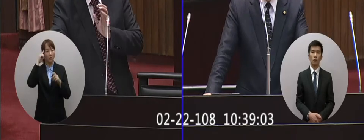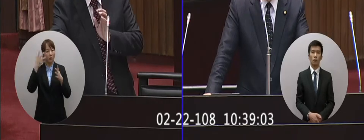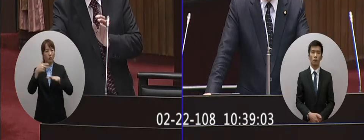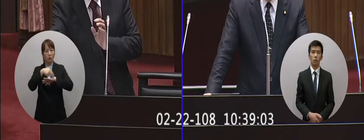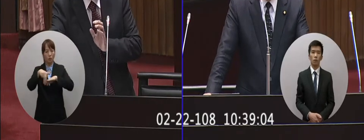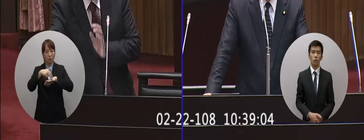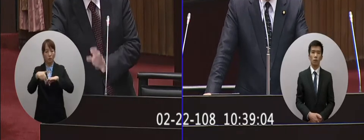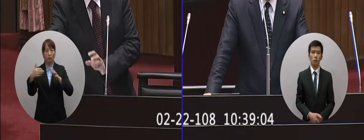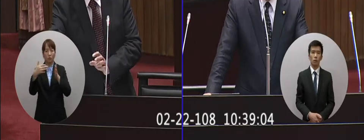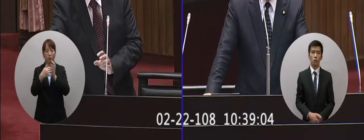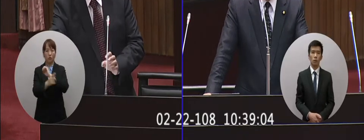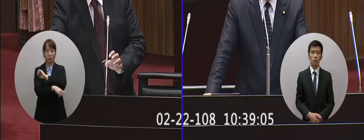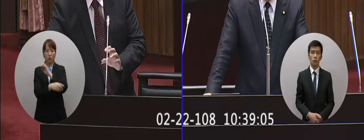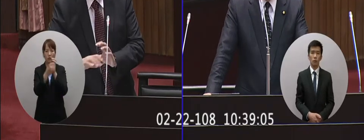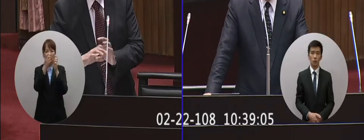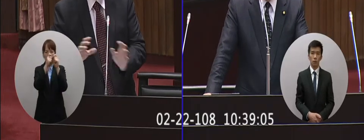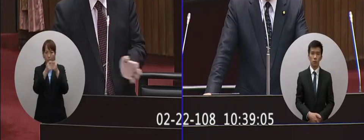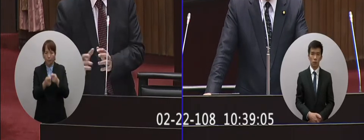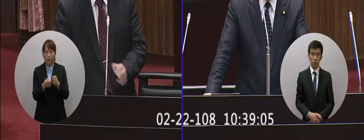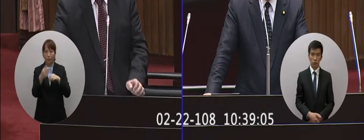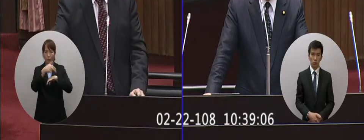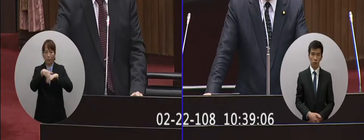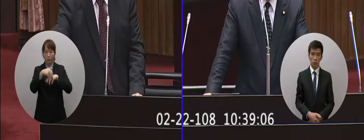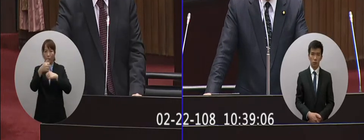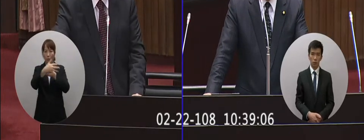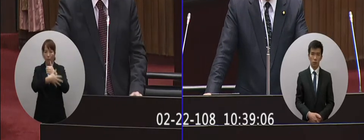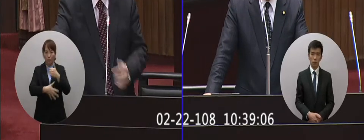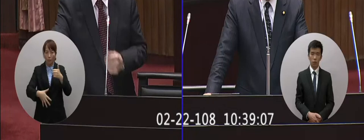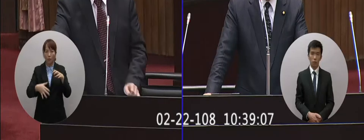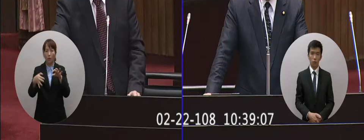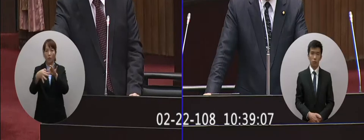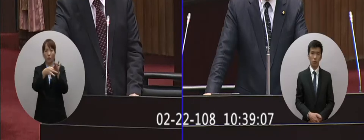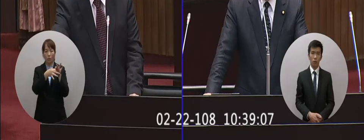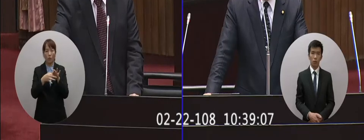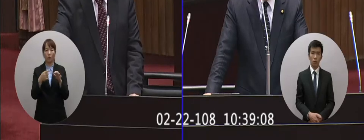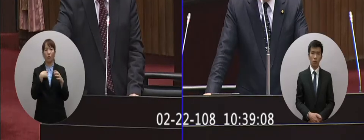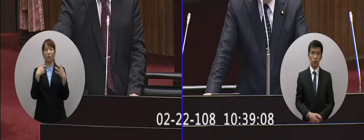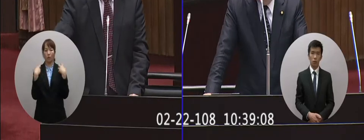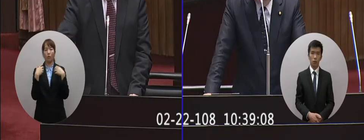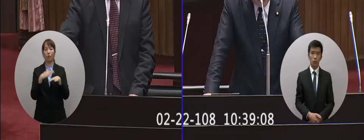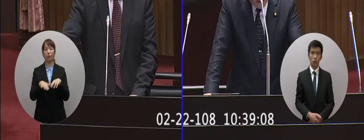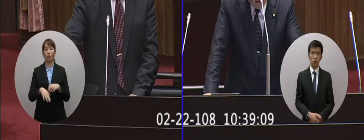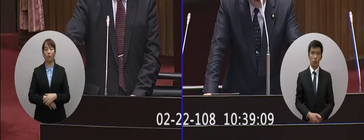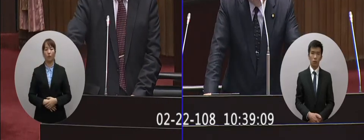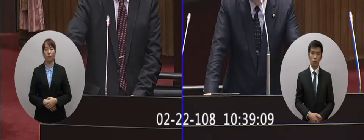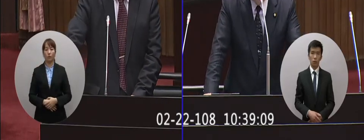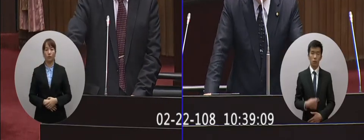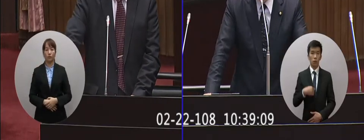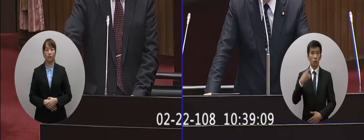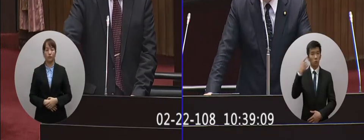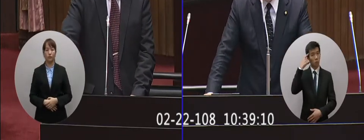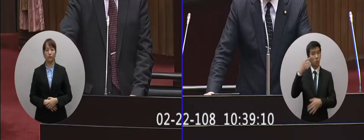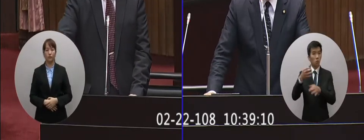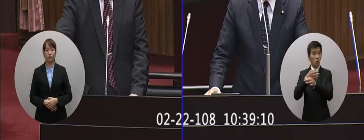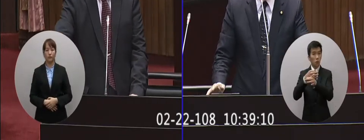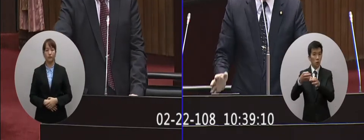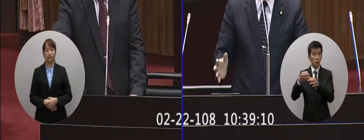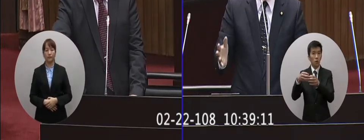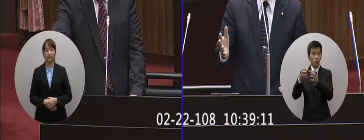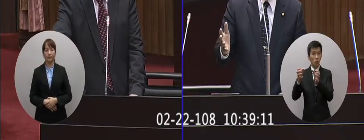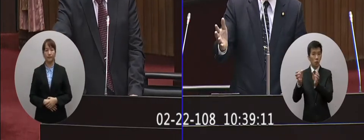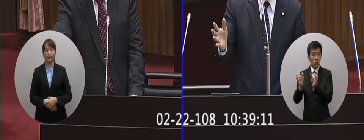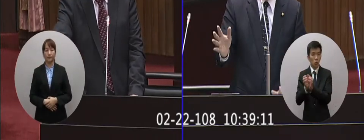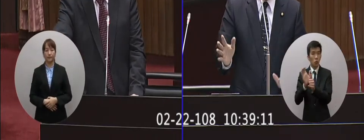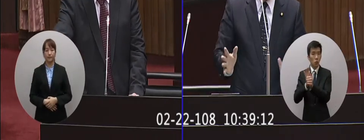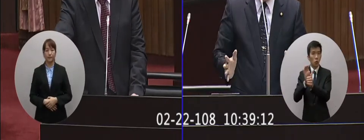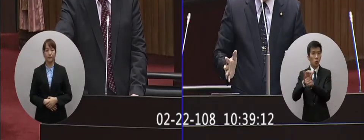计到最后的细部设计，这个整个系统性如果把它连起来，这我会来处理。 我想经济部在推动的时候，能源